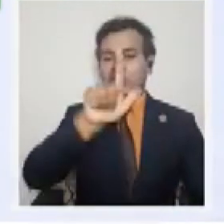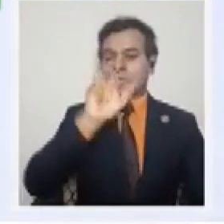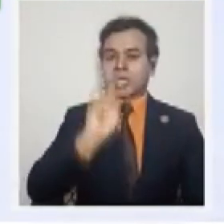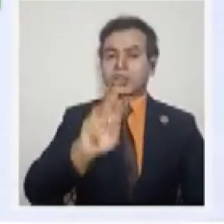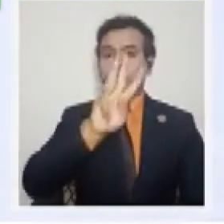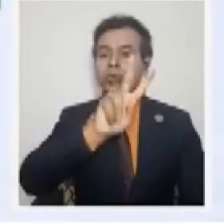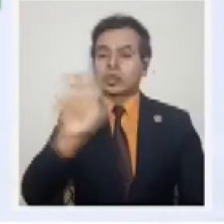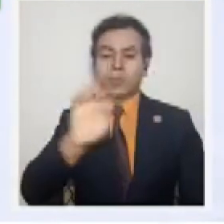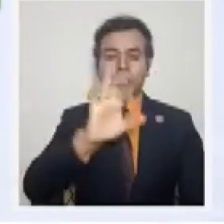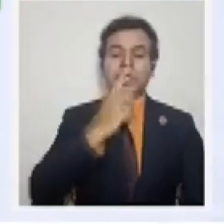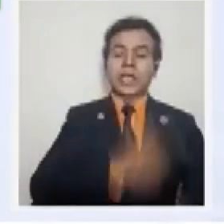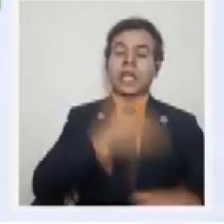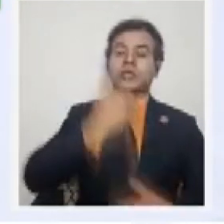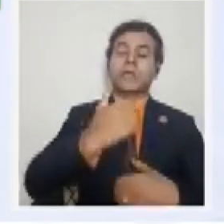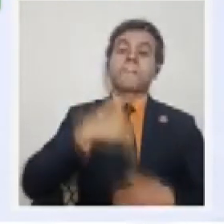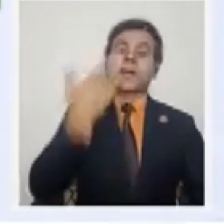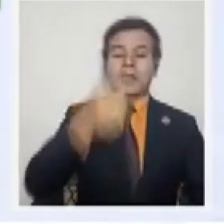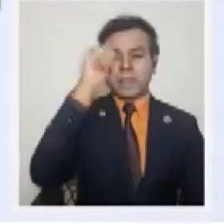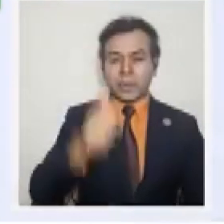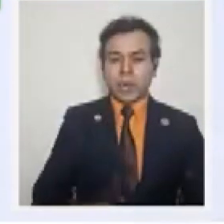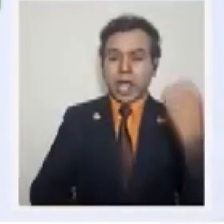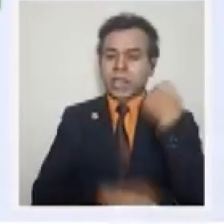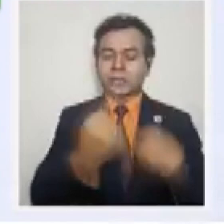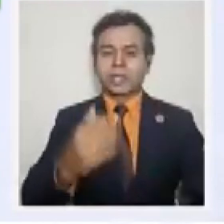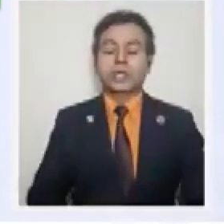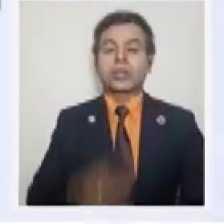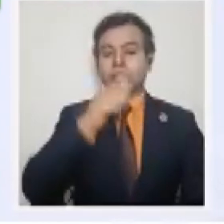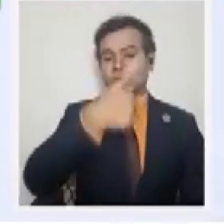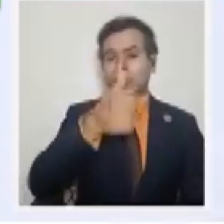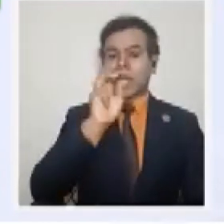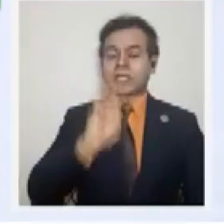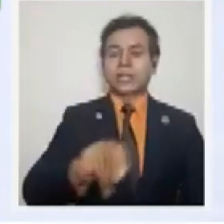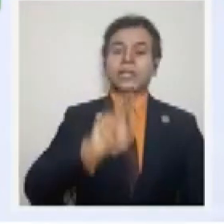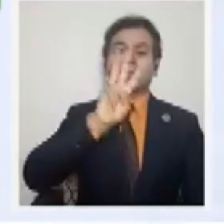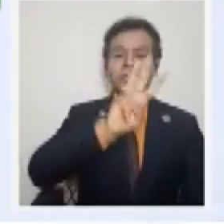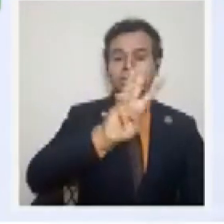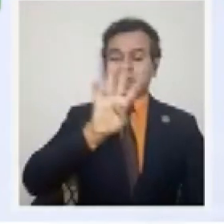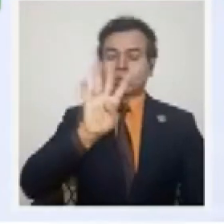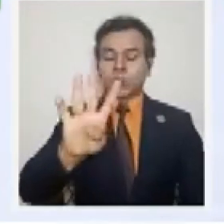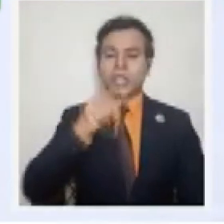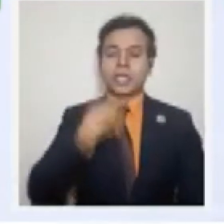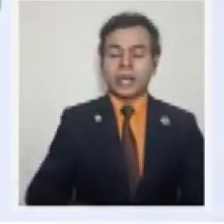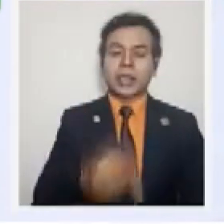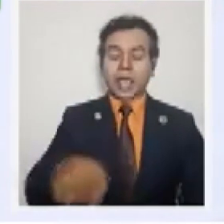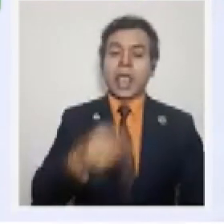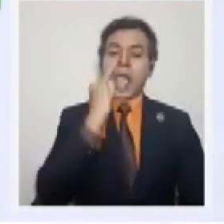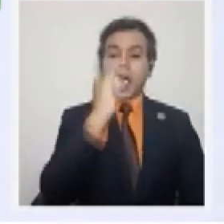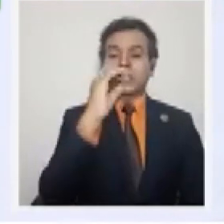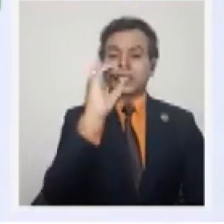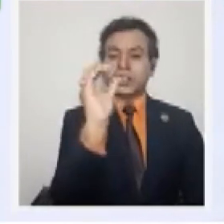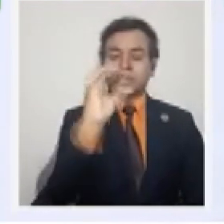সংখ্যা 13,284টি, ঢাকা মহানগরীতে 7,250টি, ঢাকা সিটির বাইরে বিভিন্ন হাসপাতালে